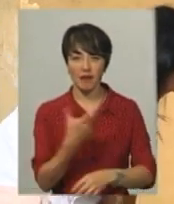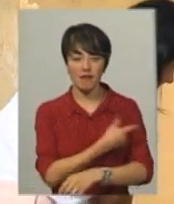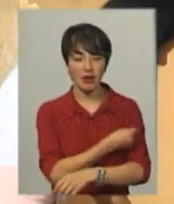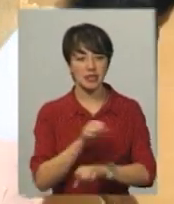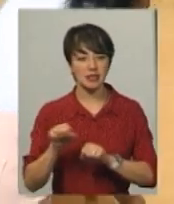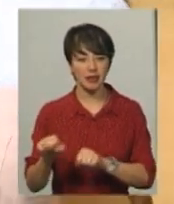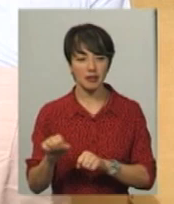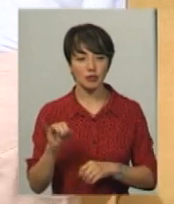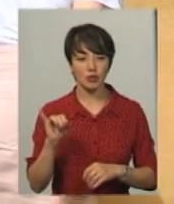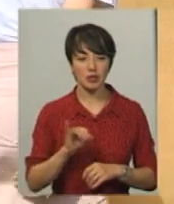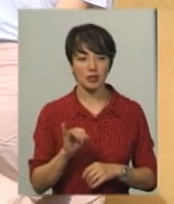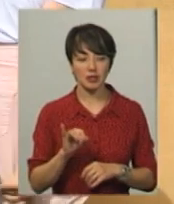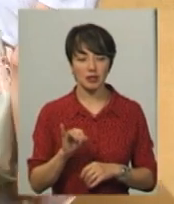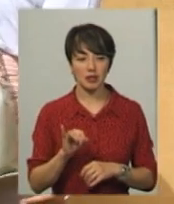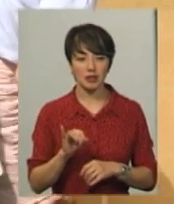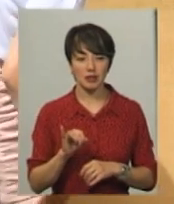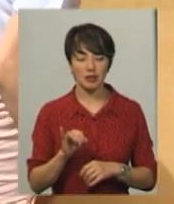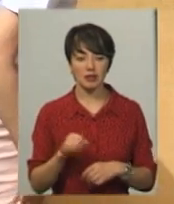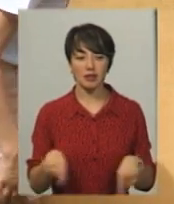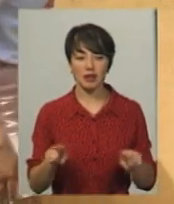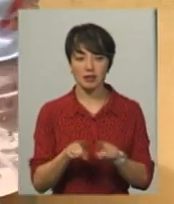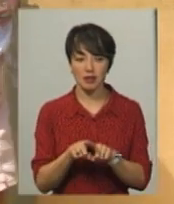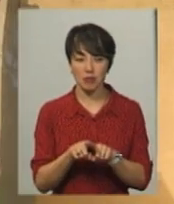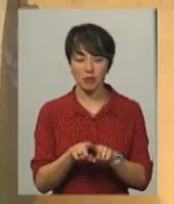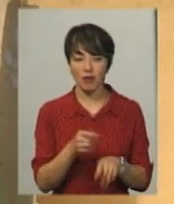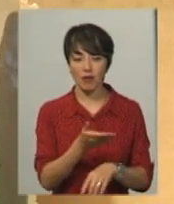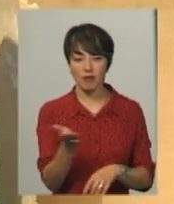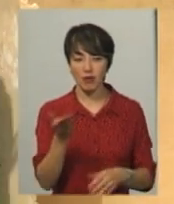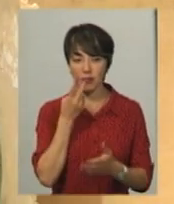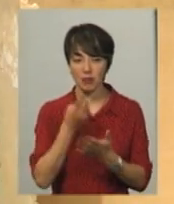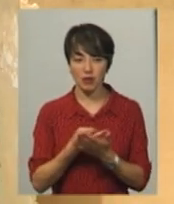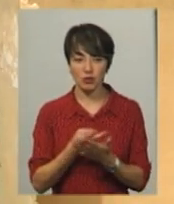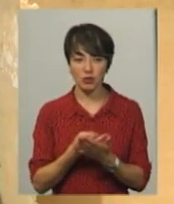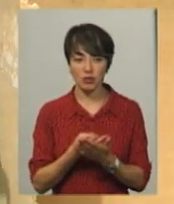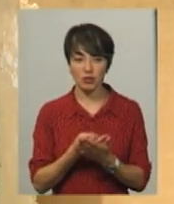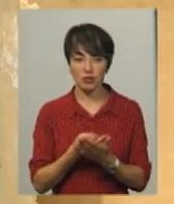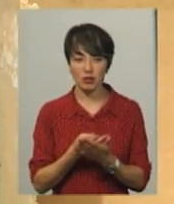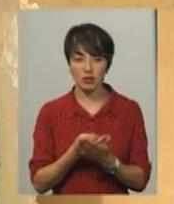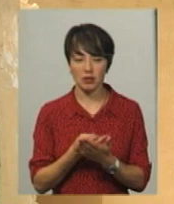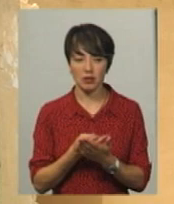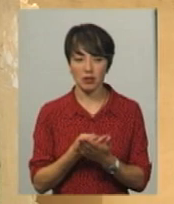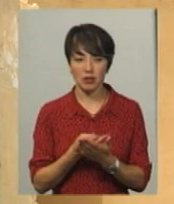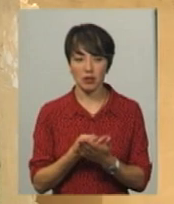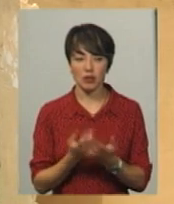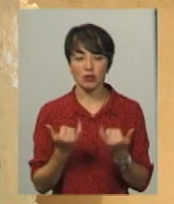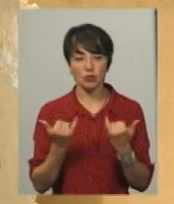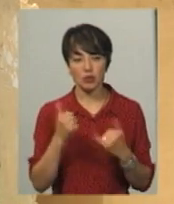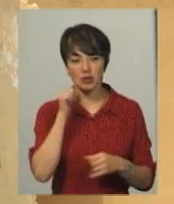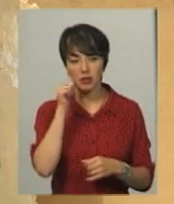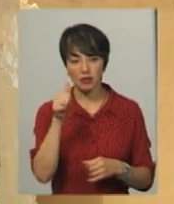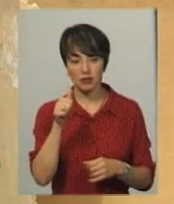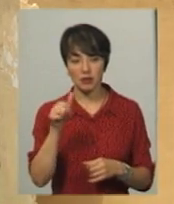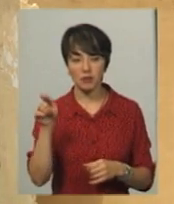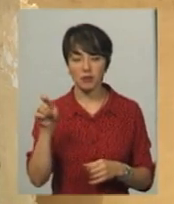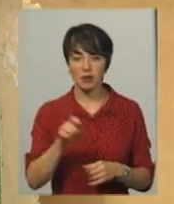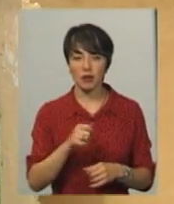вакцинацію і, скажімо, процедури. Так само ви бачили, лікар пробував оглянути, ну от вони сьогодні чи завтра приїдуть, буде